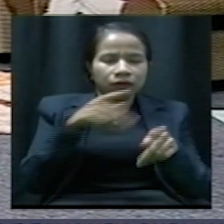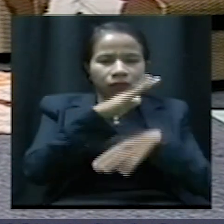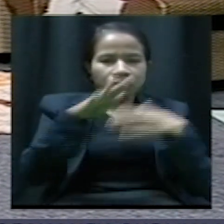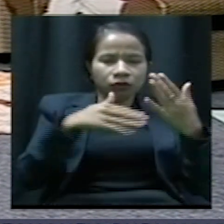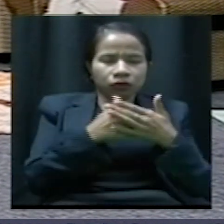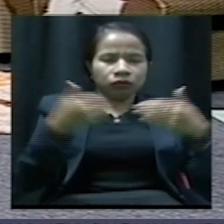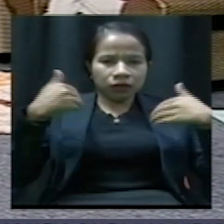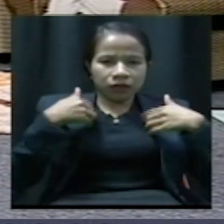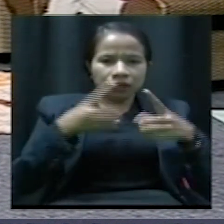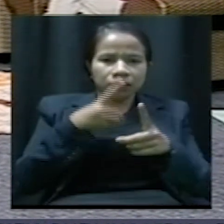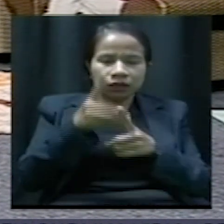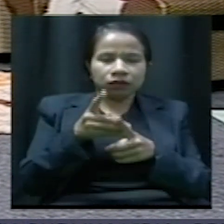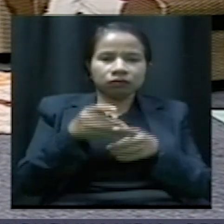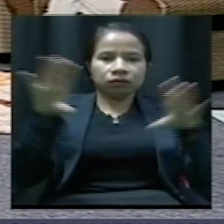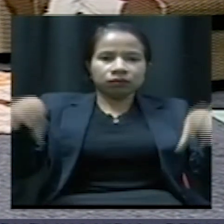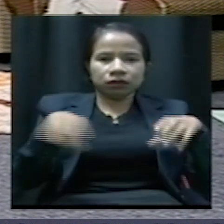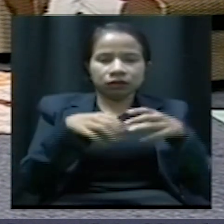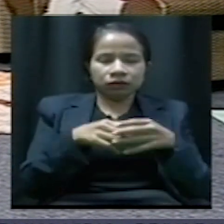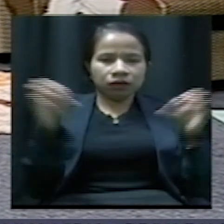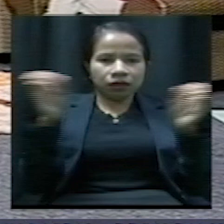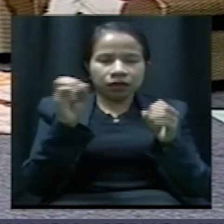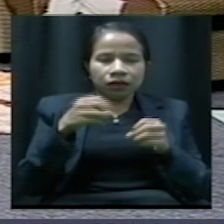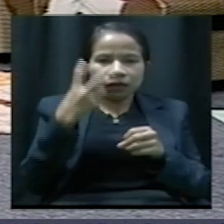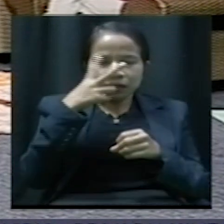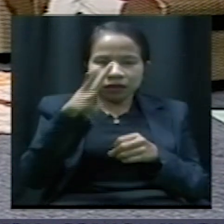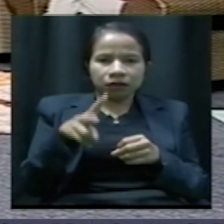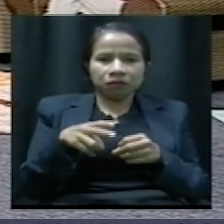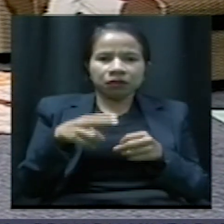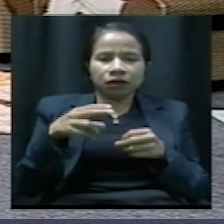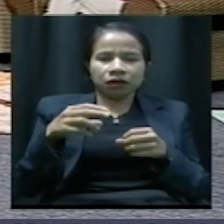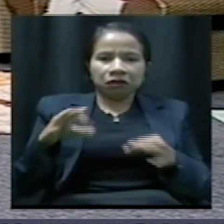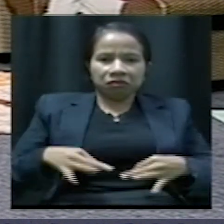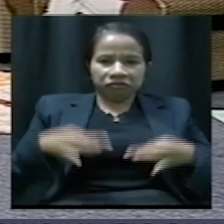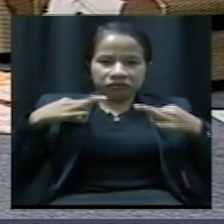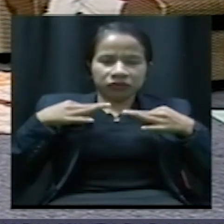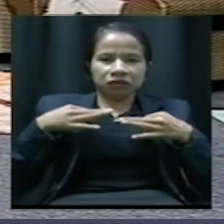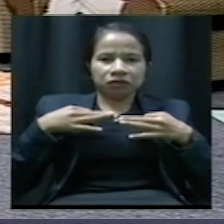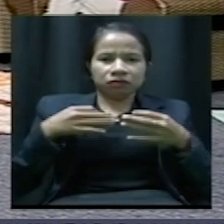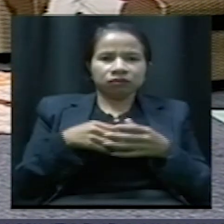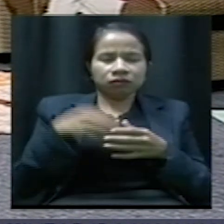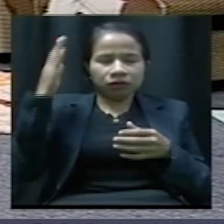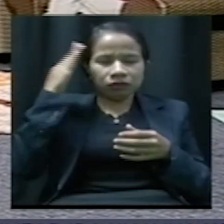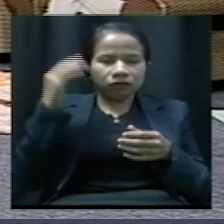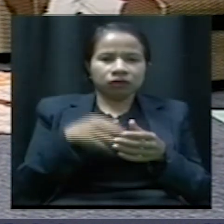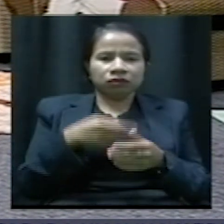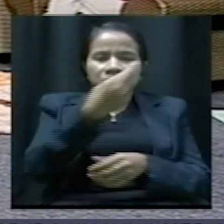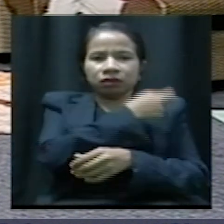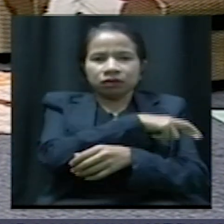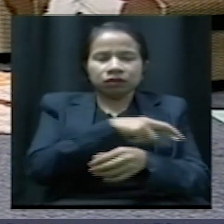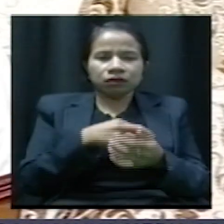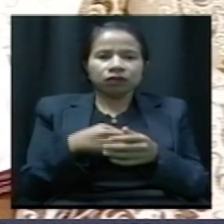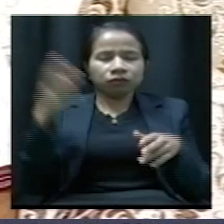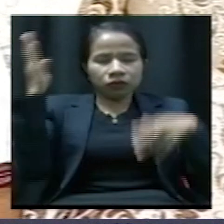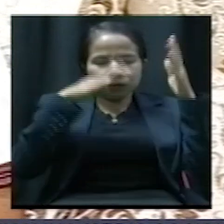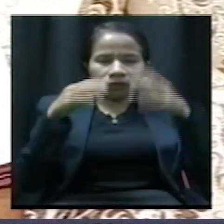hotu iha direitu ba terservisu. Laharebanya kondisi fisik, mental, etnik, religi, setiap situasi